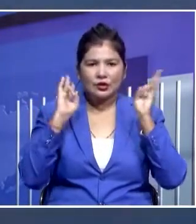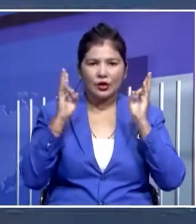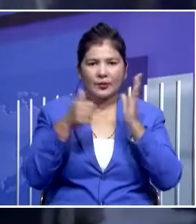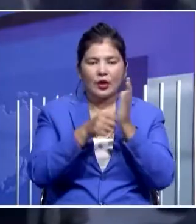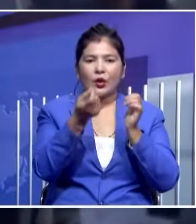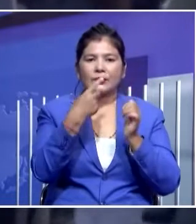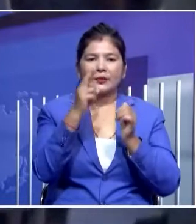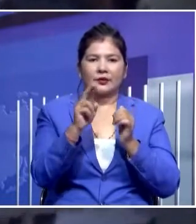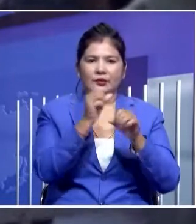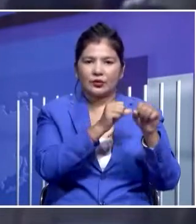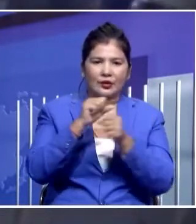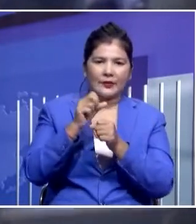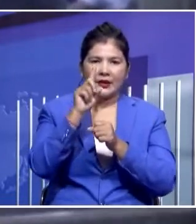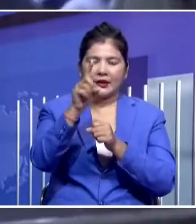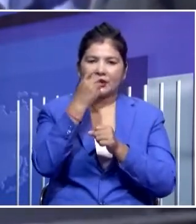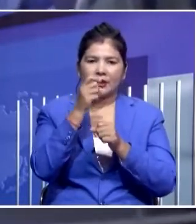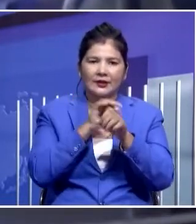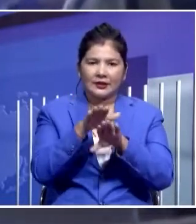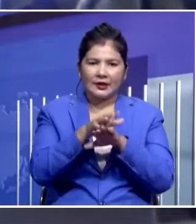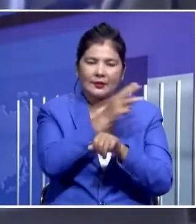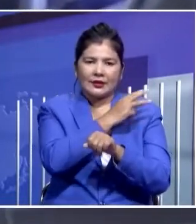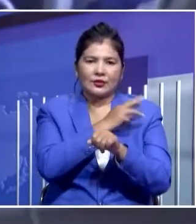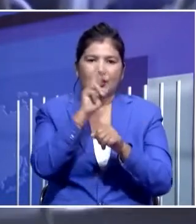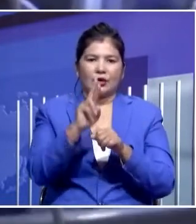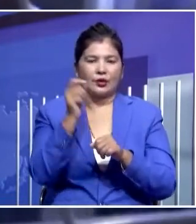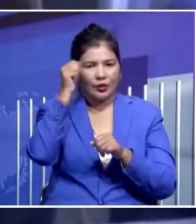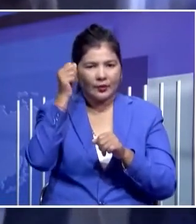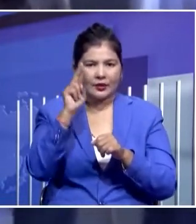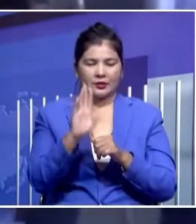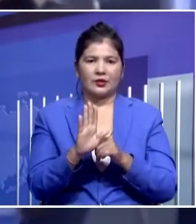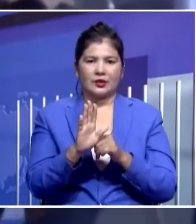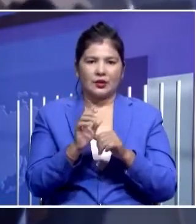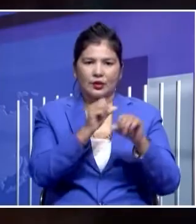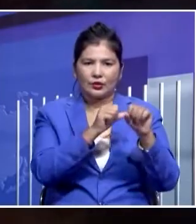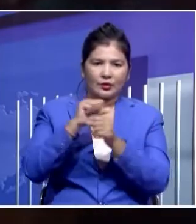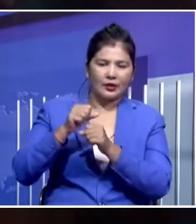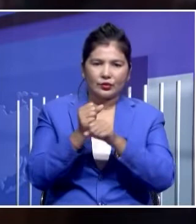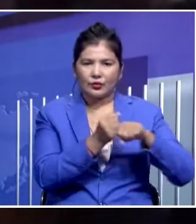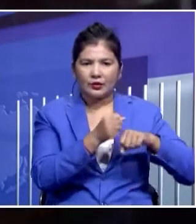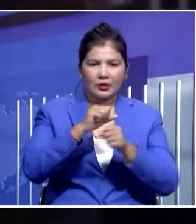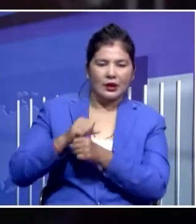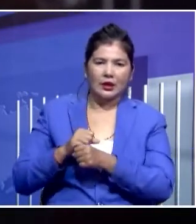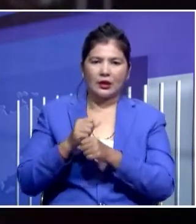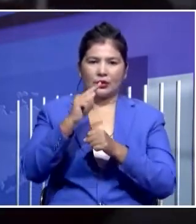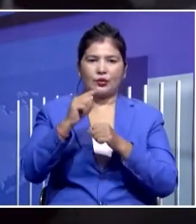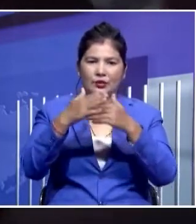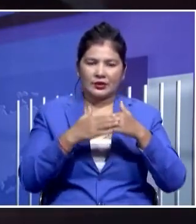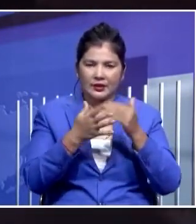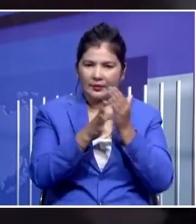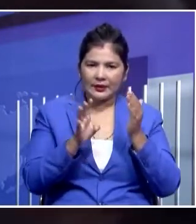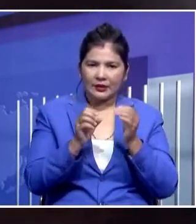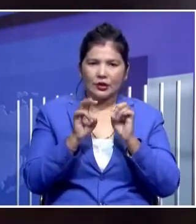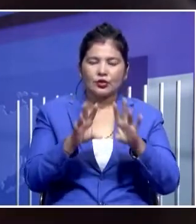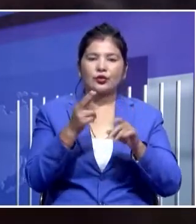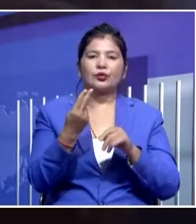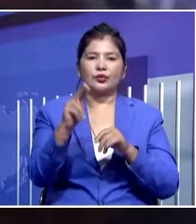छ। डुङ्गामा 100 भन्दा धेरै मानिसहरू रहेको हुनसक्ने अनुमान छ। डुङ्गा लेबनानको बन्दरगाह त्रिपोली नजिकैबाट छुटेको